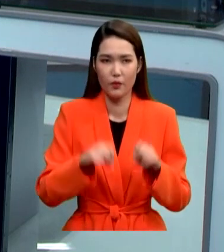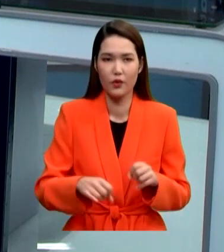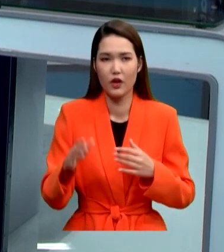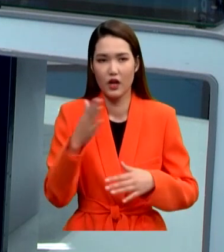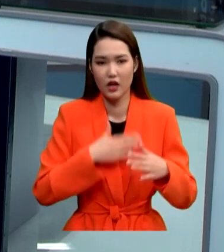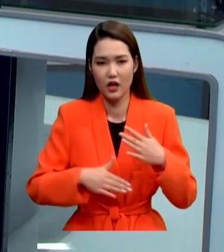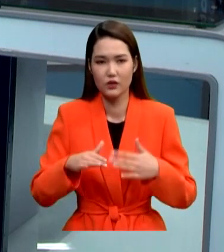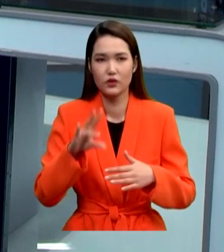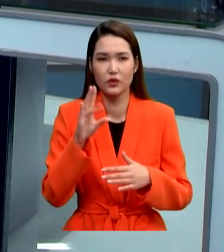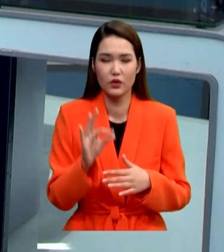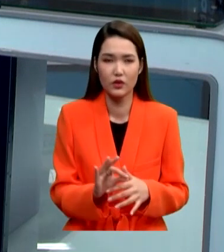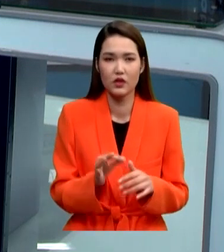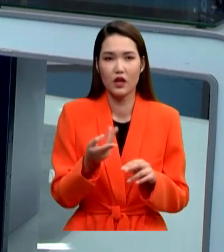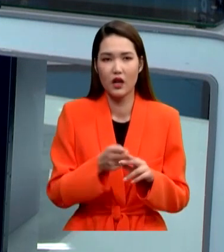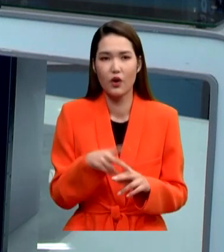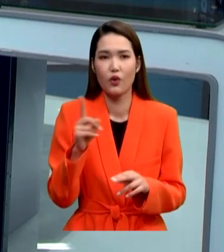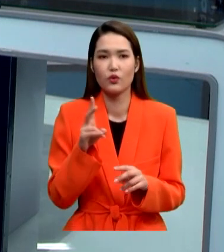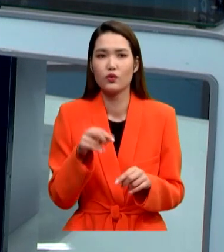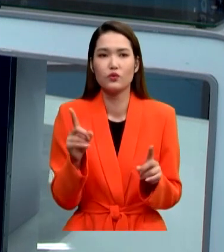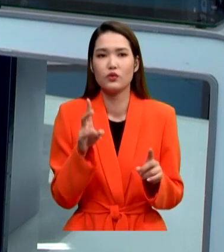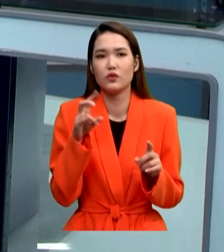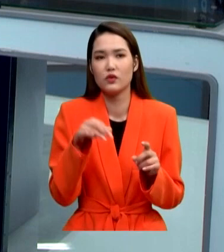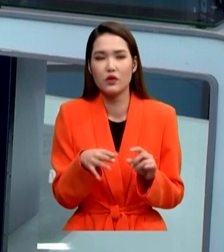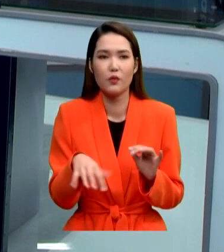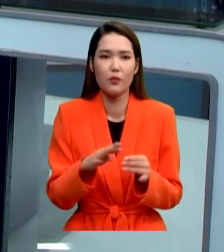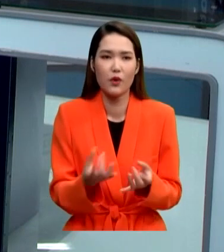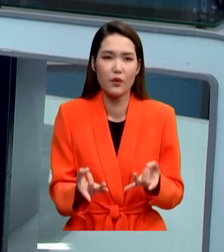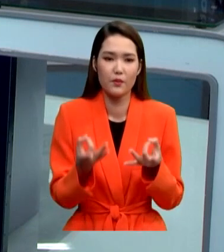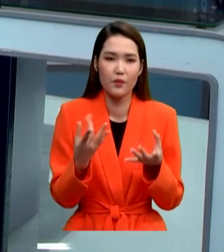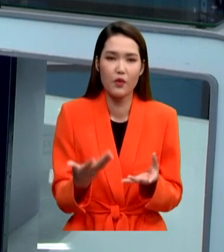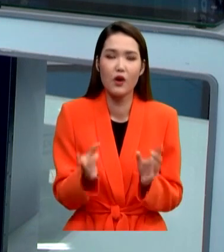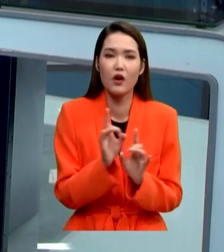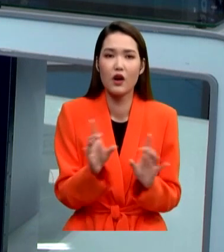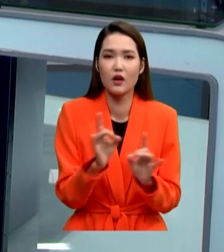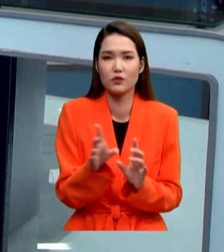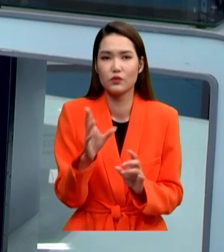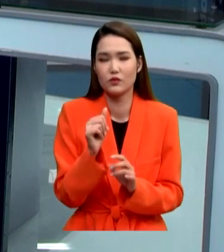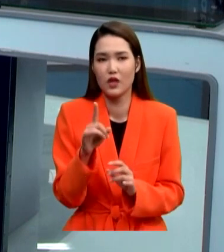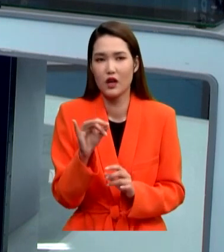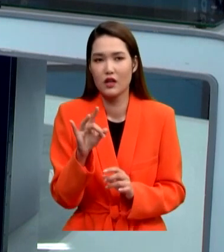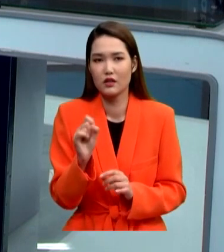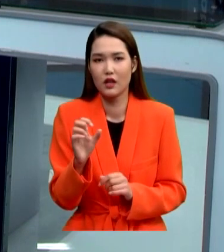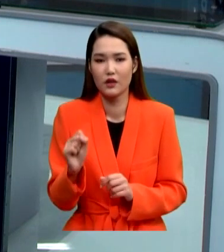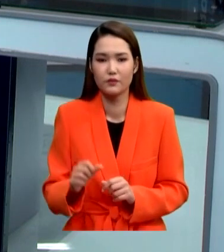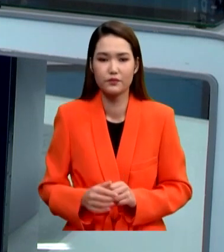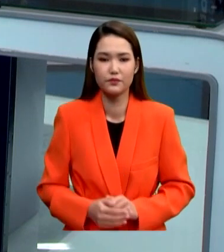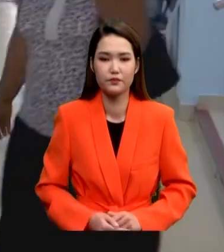было бы порадоваться. Однако оказалось, что и тут не все так просто. Подробнее расскажет Зарина Ахмеджанова.